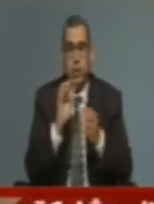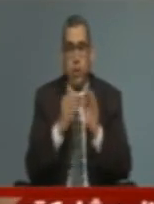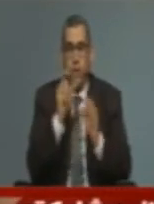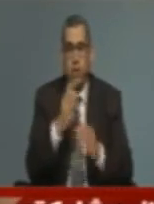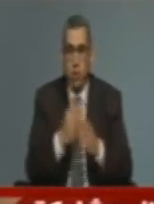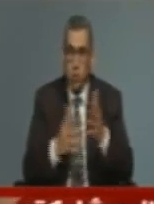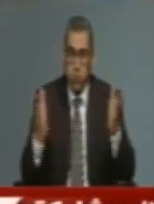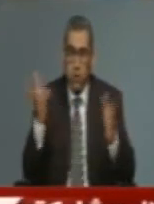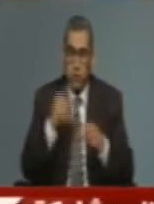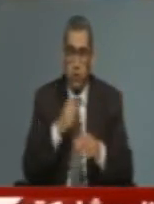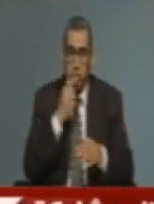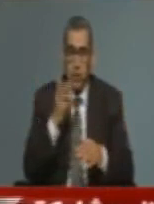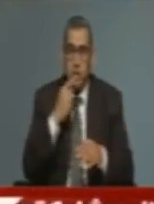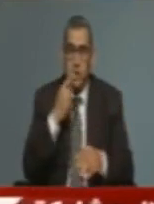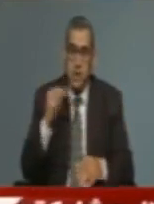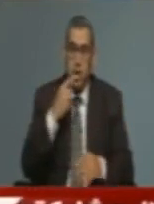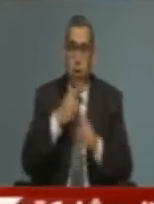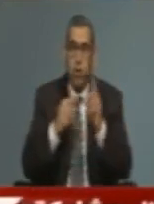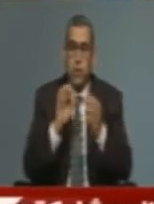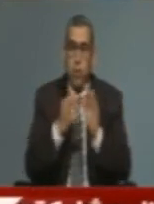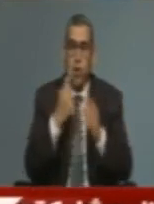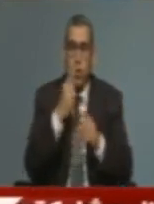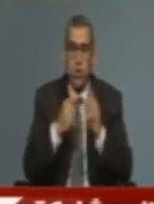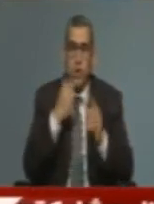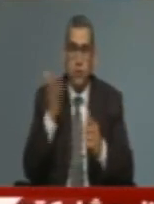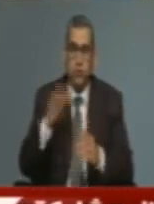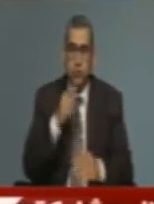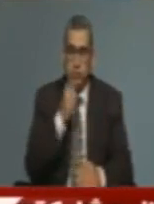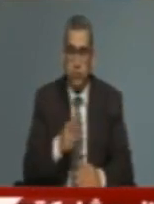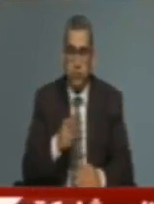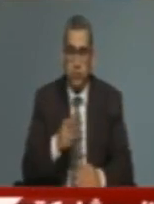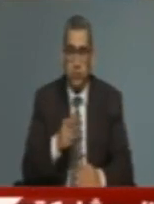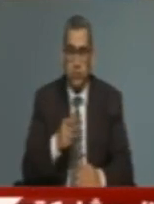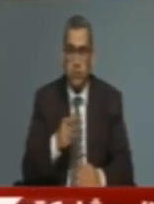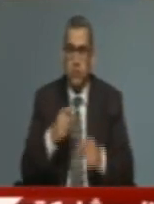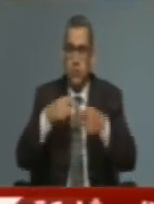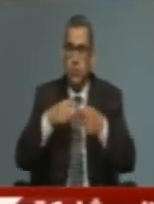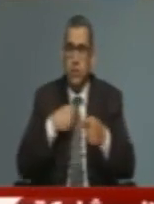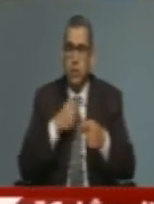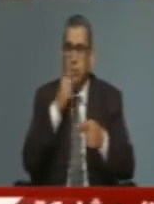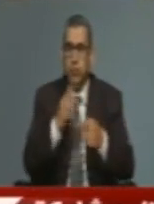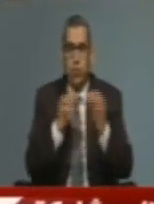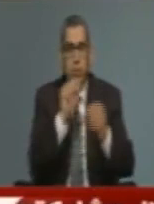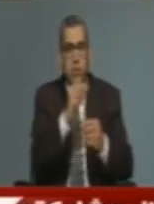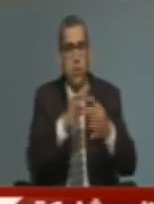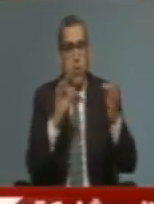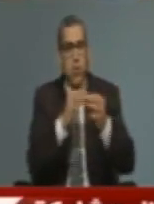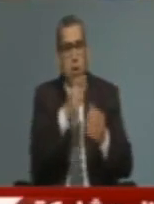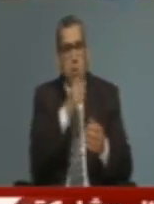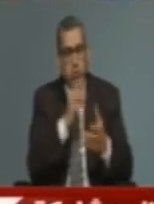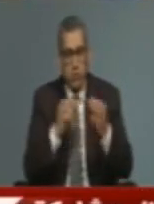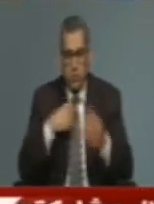وزدنا 2.5 مليون سيارة. طب ده علاقته ايه بالكلام اللي انت بتقوله اللي احنا ماشيين